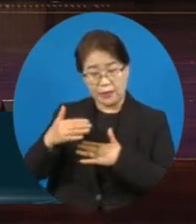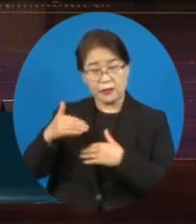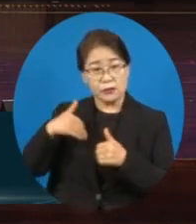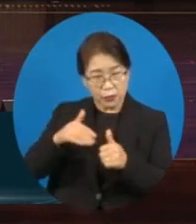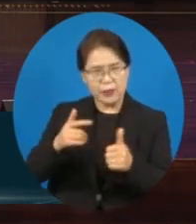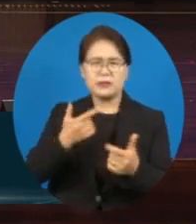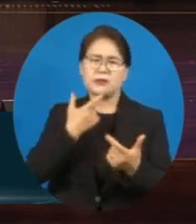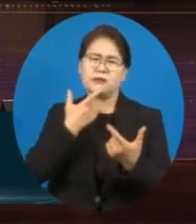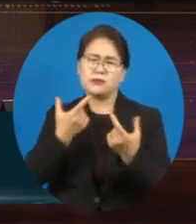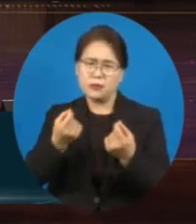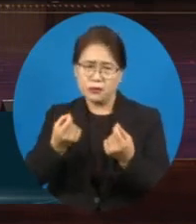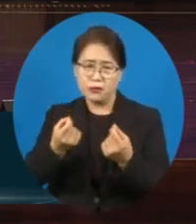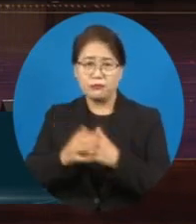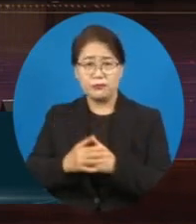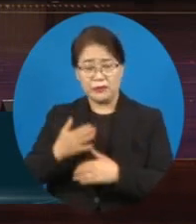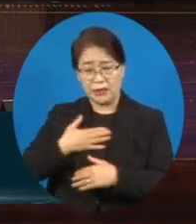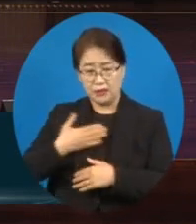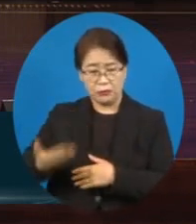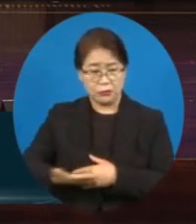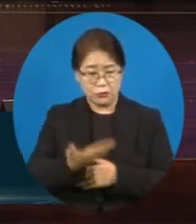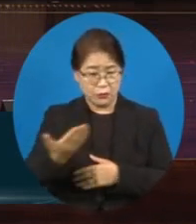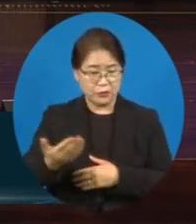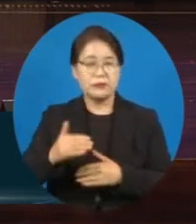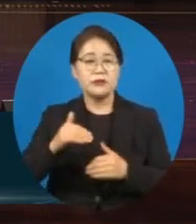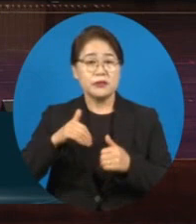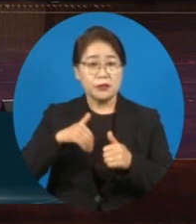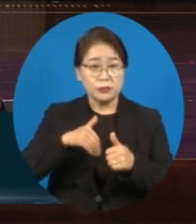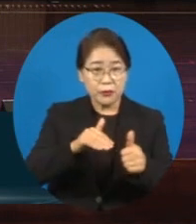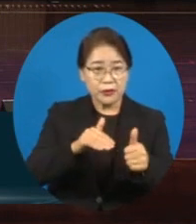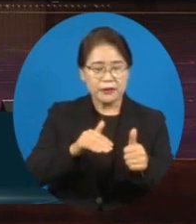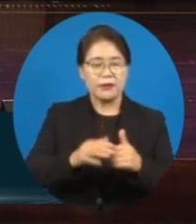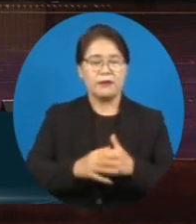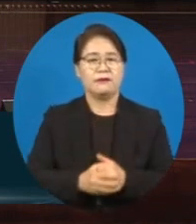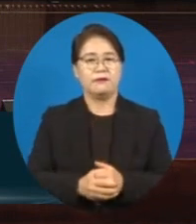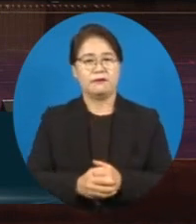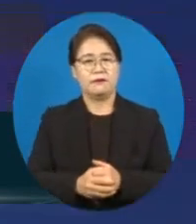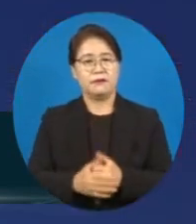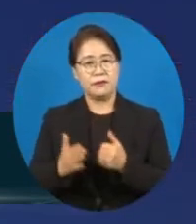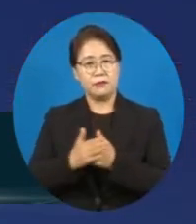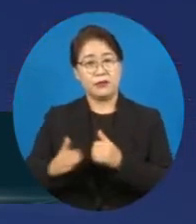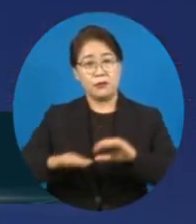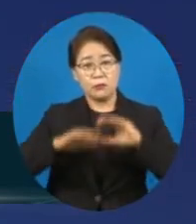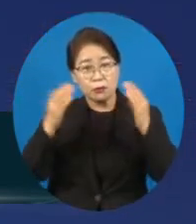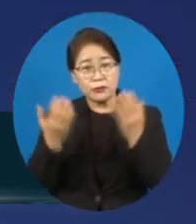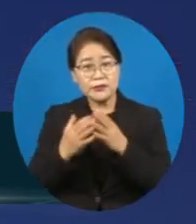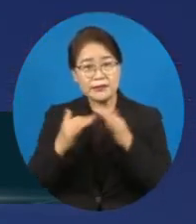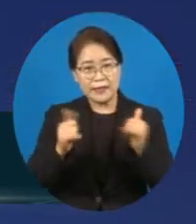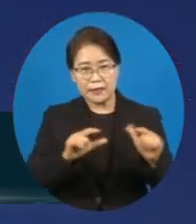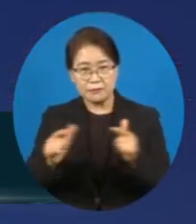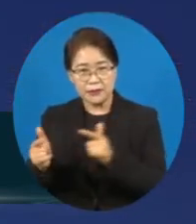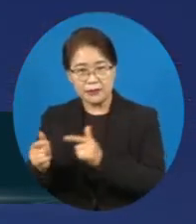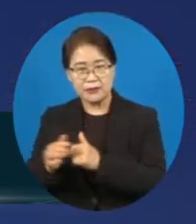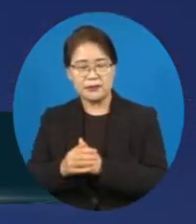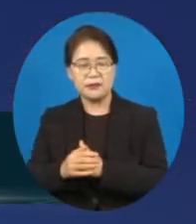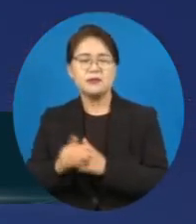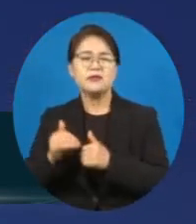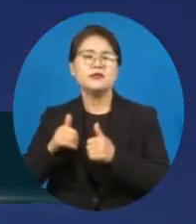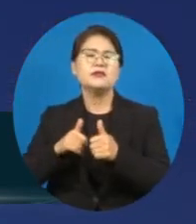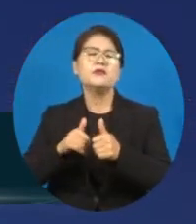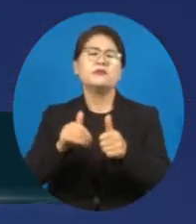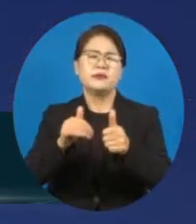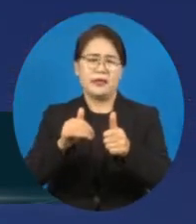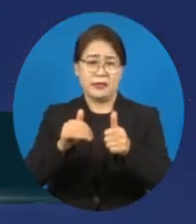보내신 것 같이 나도 너희를 보내노라 그러므로 우리 모두는 다 보냄을 받은